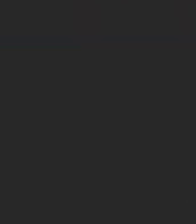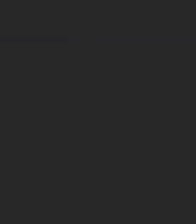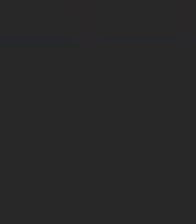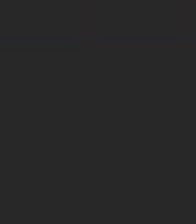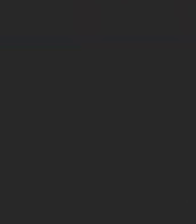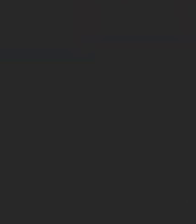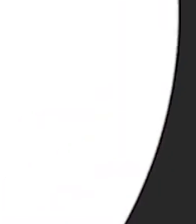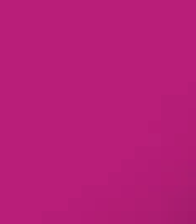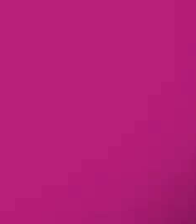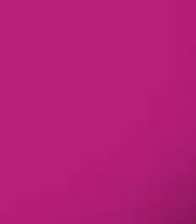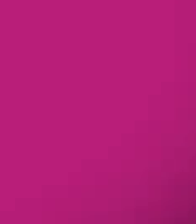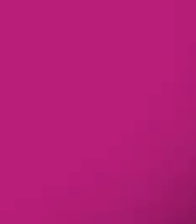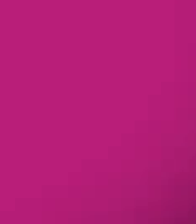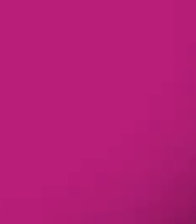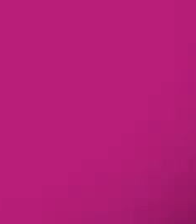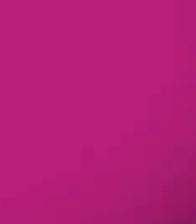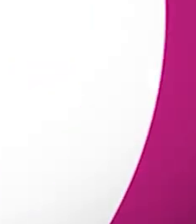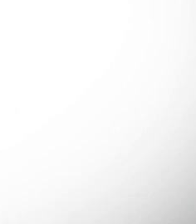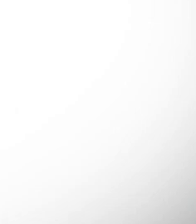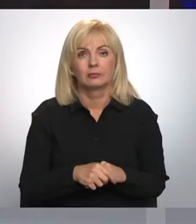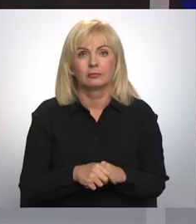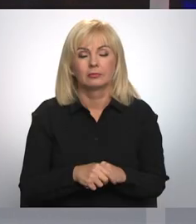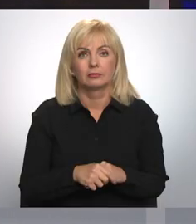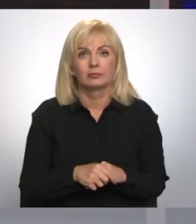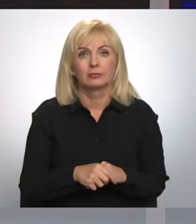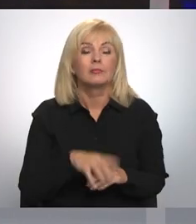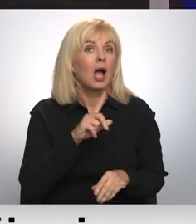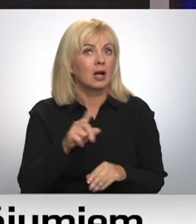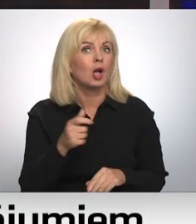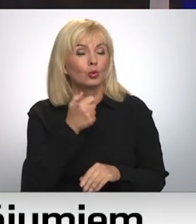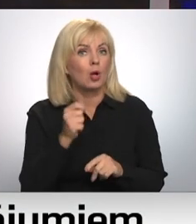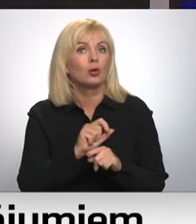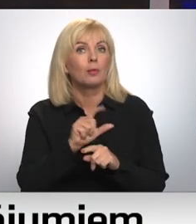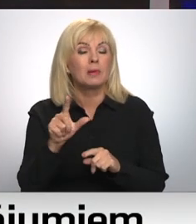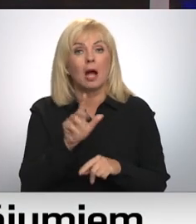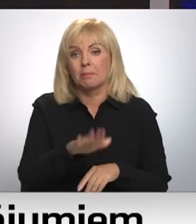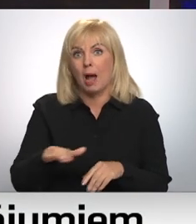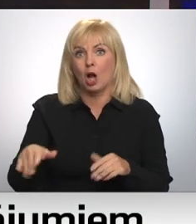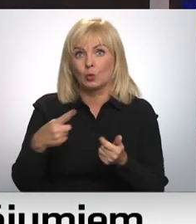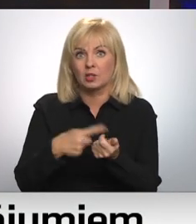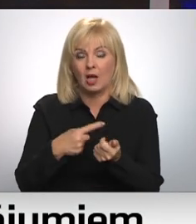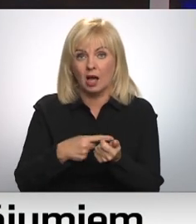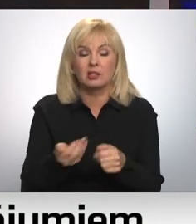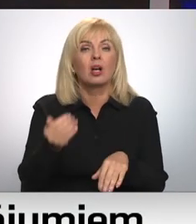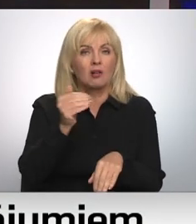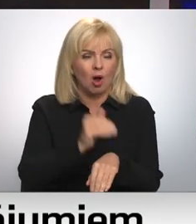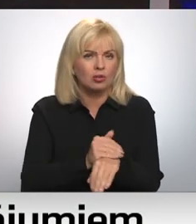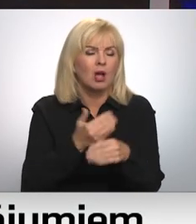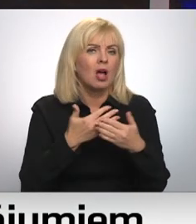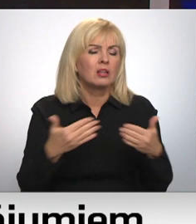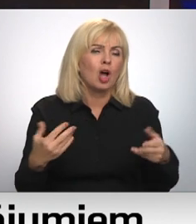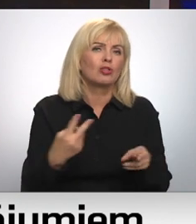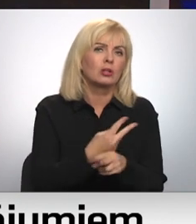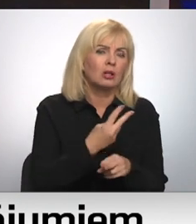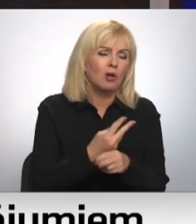Re, viss ēters ir te! Ar katru gadu pieaug to bērnu skaits, kuriem tiek diagnosticēti dažādi